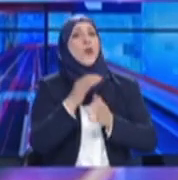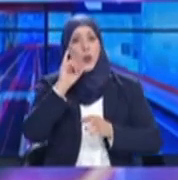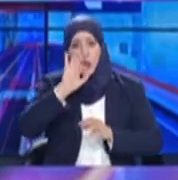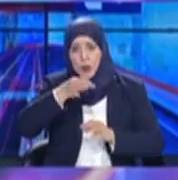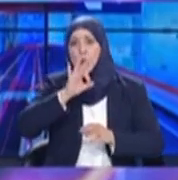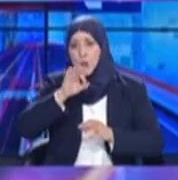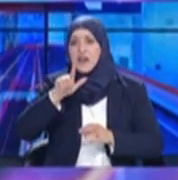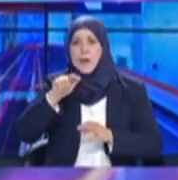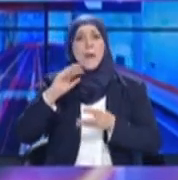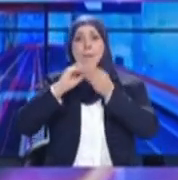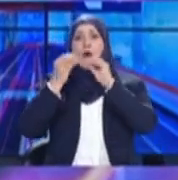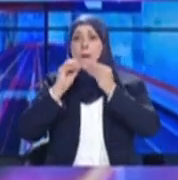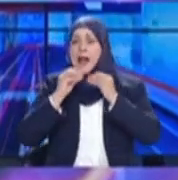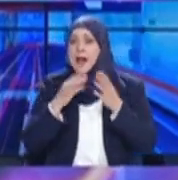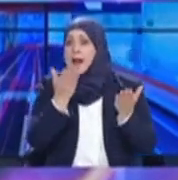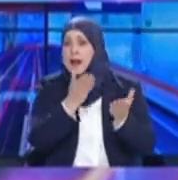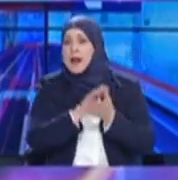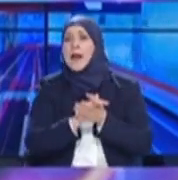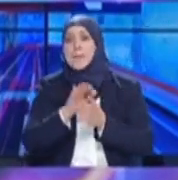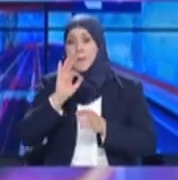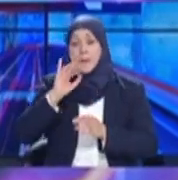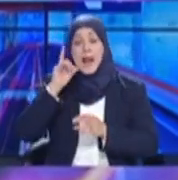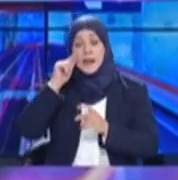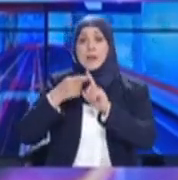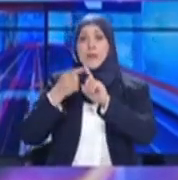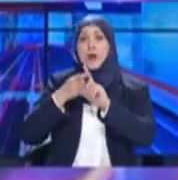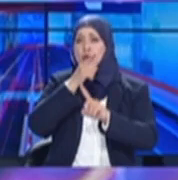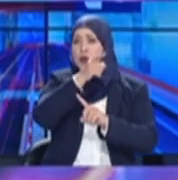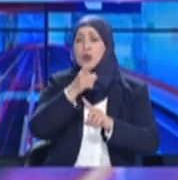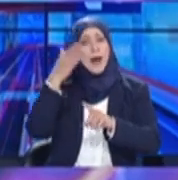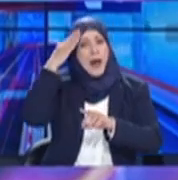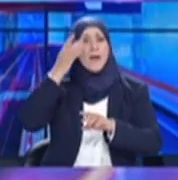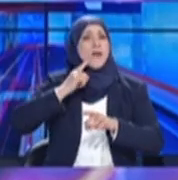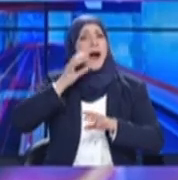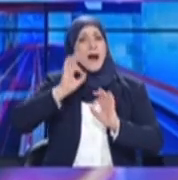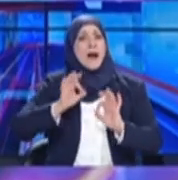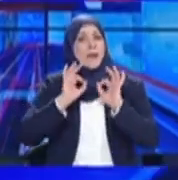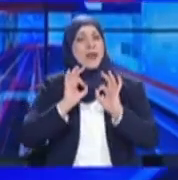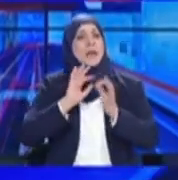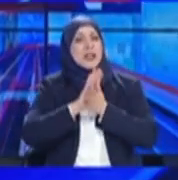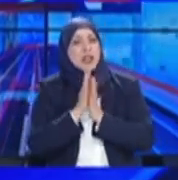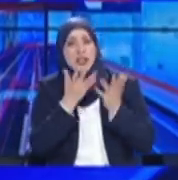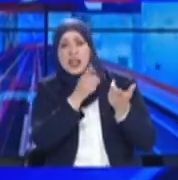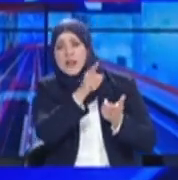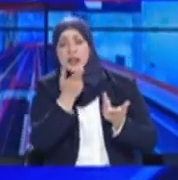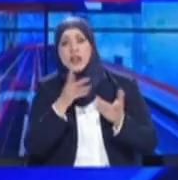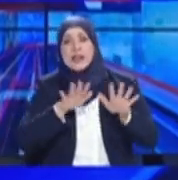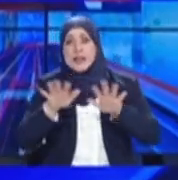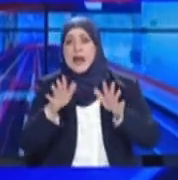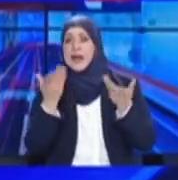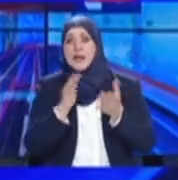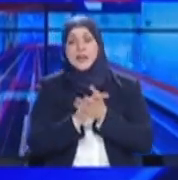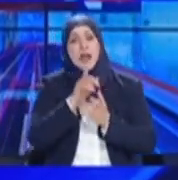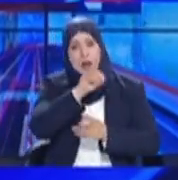وان تسمعوا في الناس لكن عليكم التحرك في اي من يوما تحركت طبعا احنا كما قلت تحركنا مع